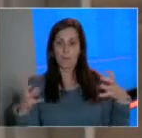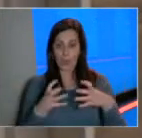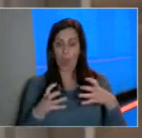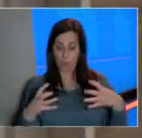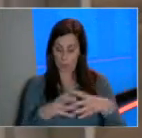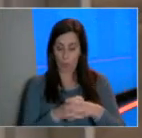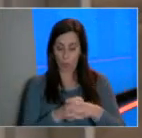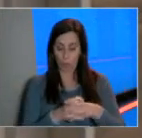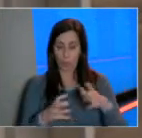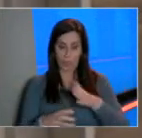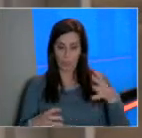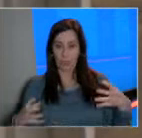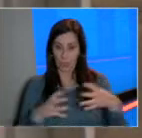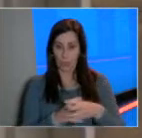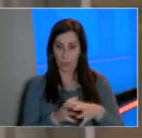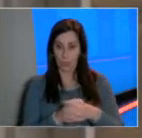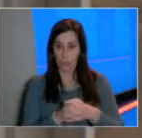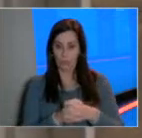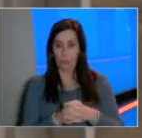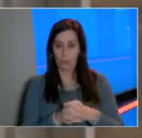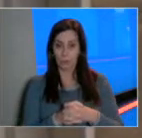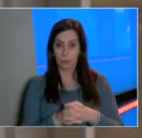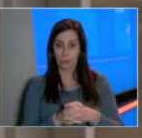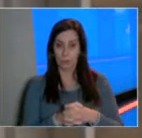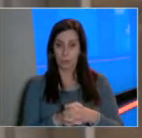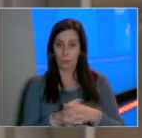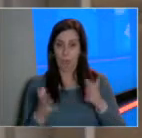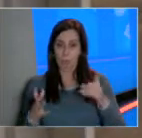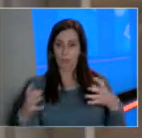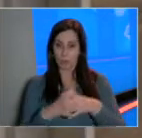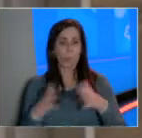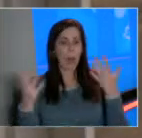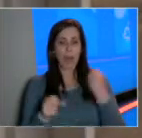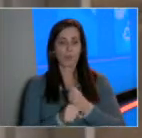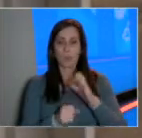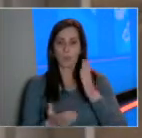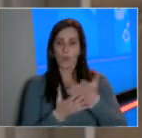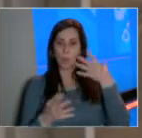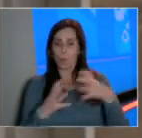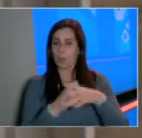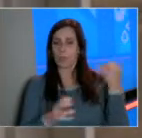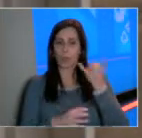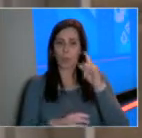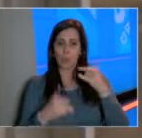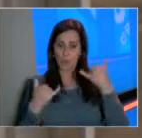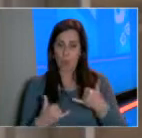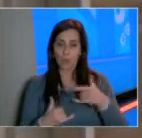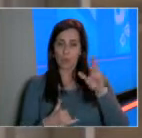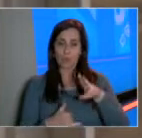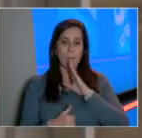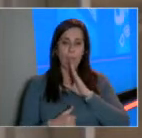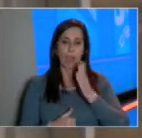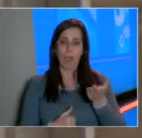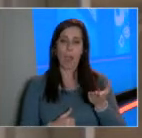המפלגות התאחדו, המפלגות השמאל התאחדו. אז הם התאחדו, מה לעשות? הם כבר היו מאוחדים תמיד, רק שעכשיו יש להם